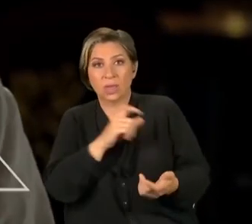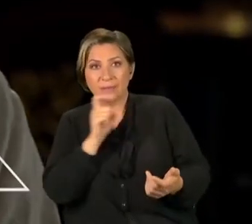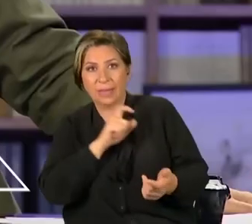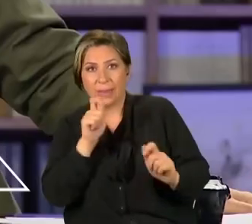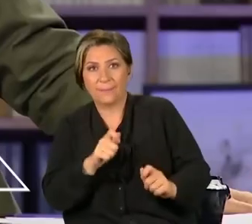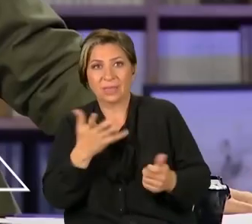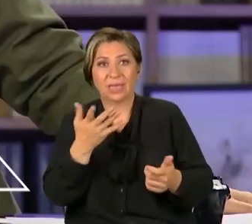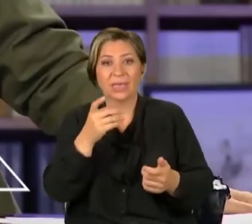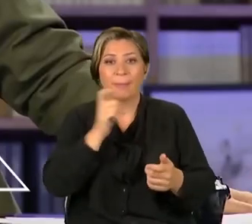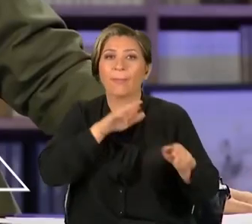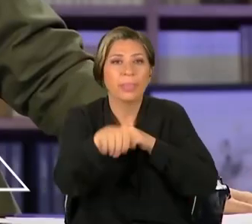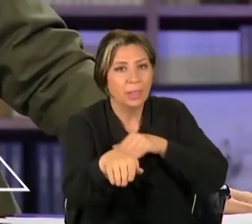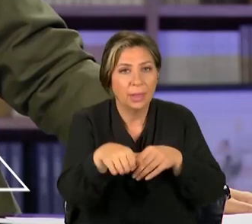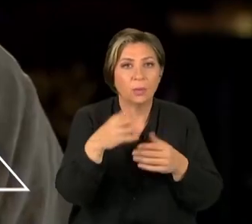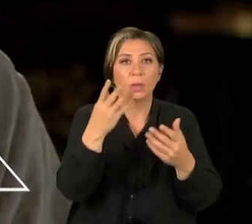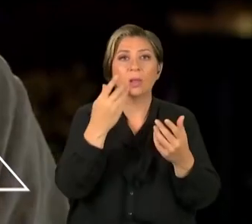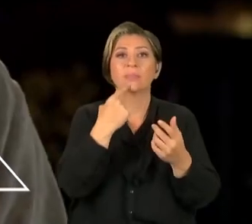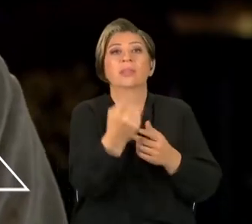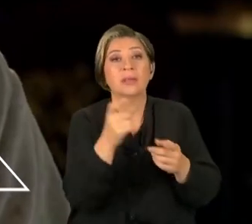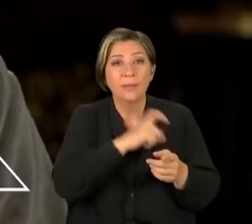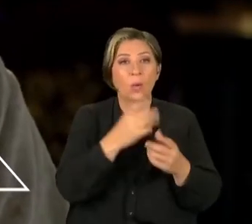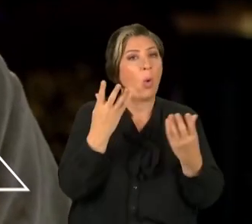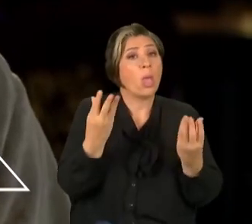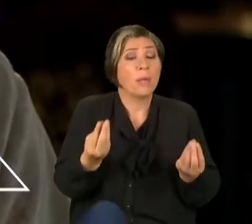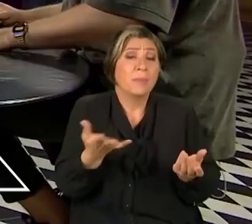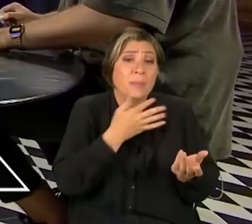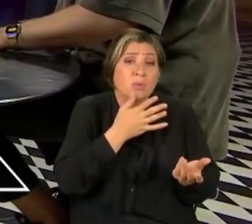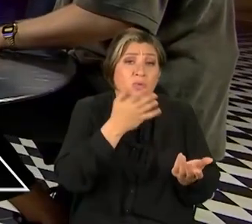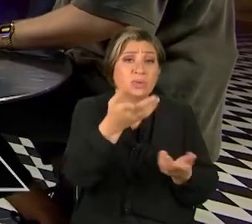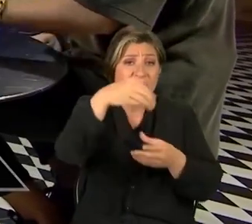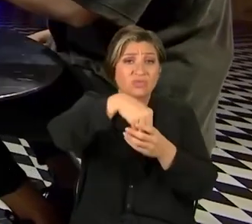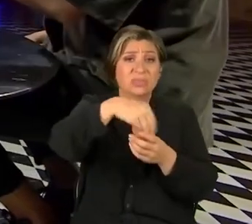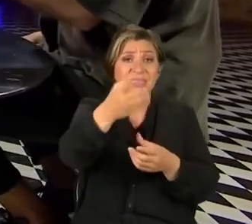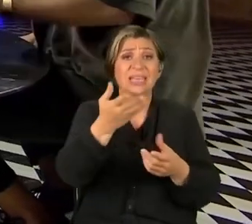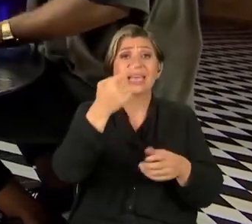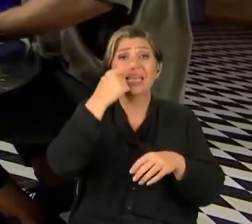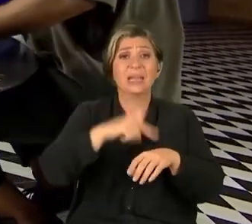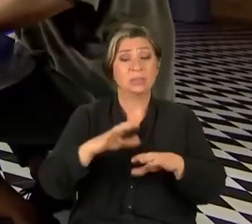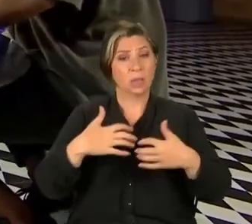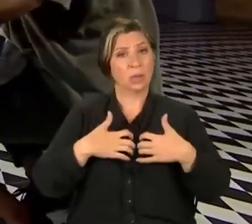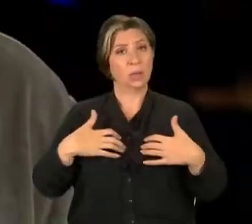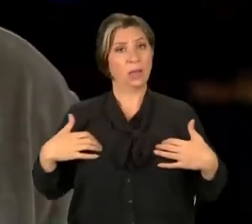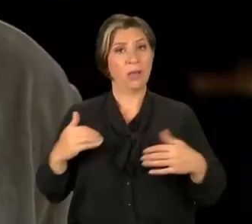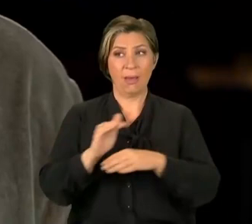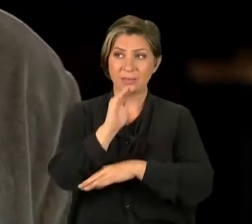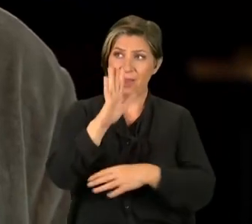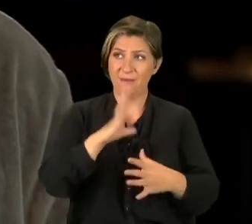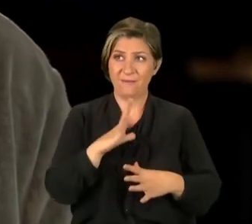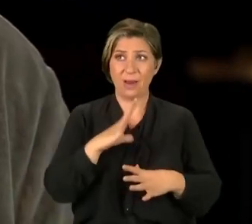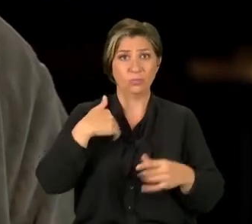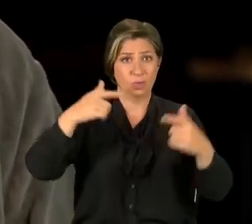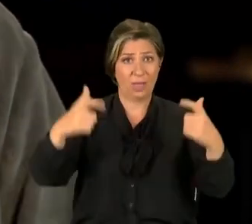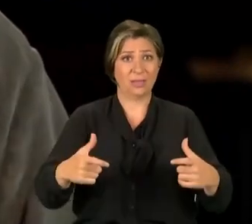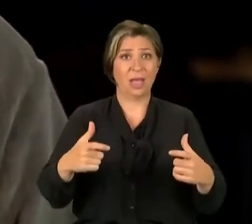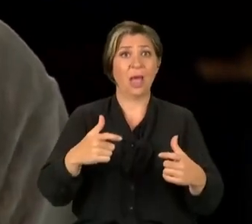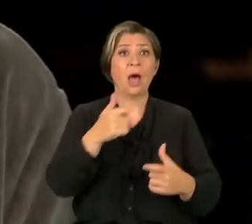Hata yapmaktan yaş tahtaya basmamaktan Çünkü biliyorsunuz Yani siz içimdesiniz ve inanılmaz özgüvenli Hayatlar var yani biz bu